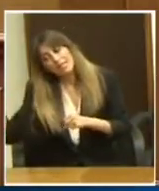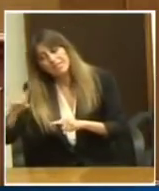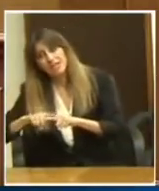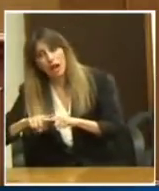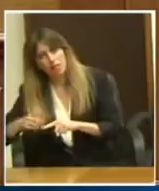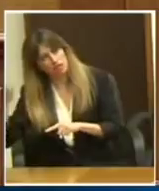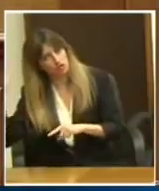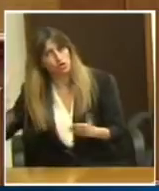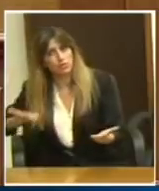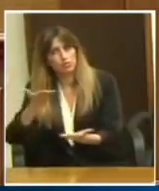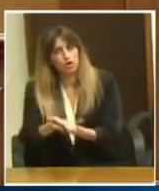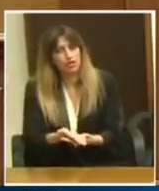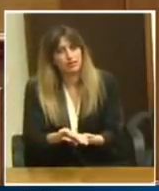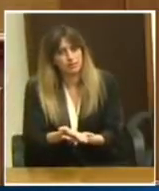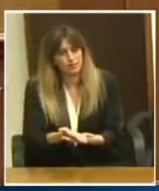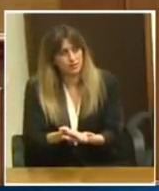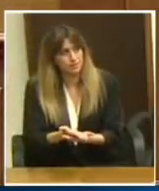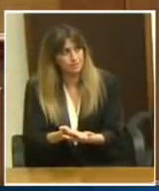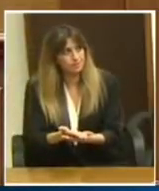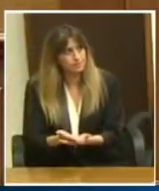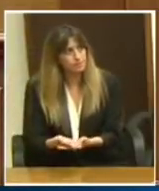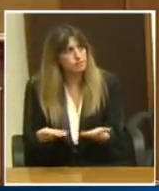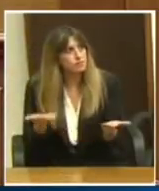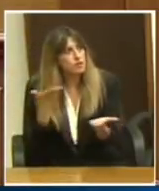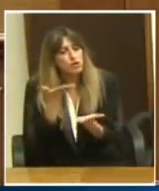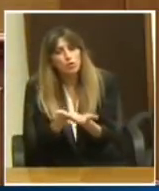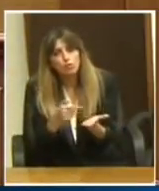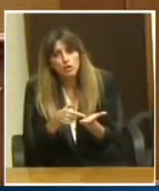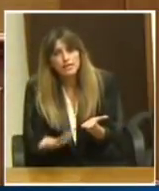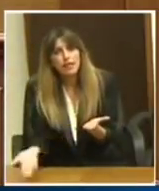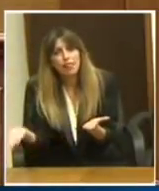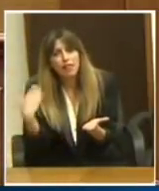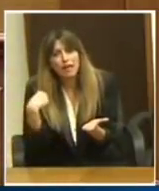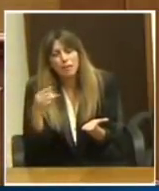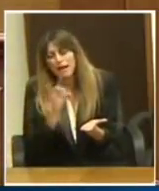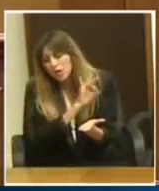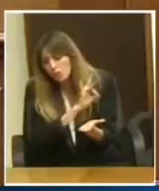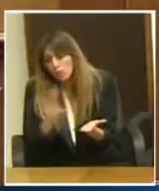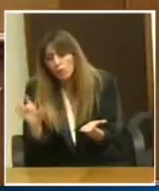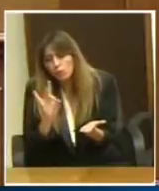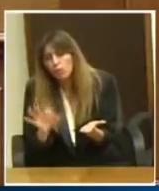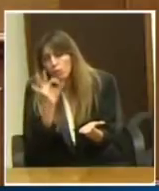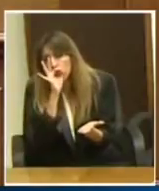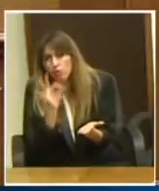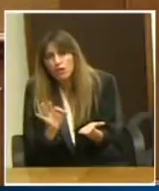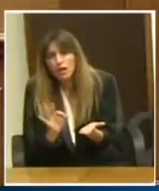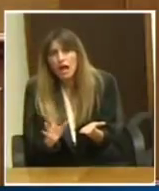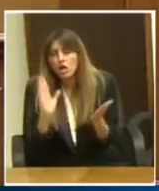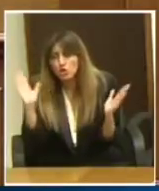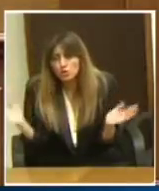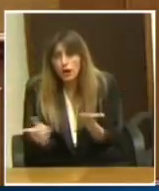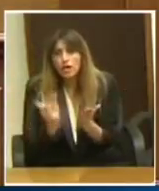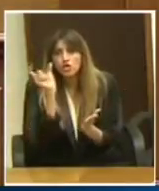πλευράς, όπου πουθενά δεν υπάρχει, μα πουθενά δεν υπάρχει, έστω μία λέξη για